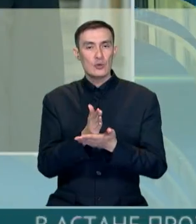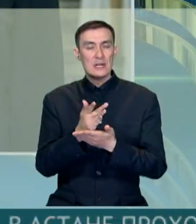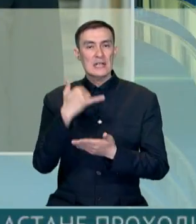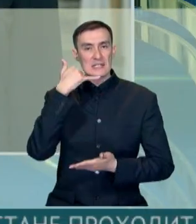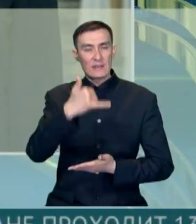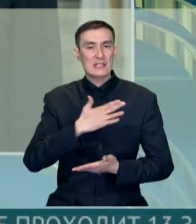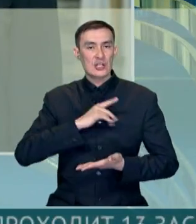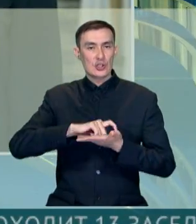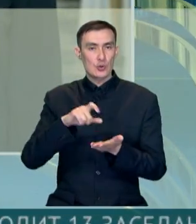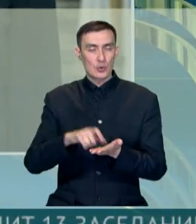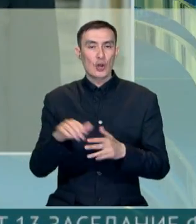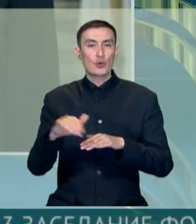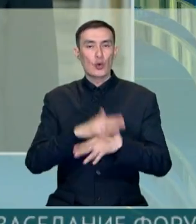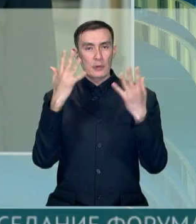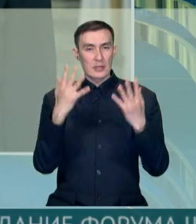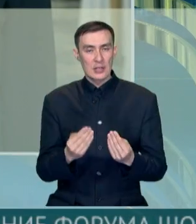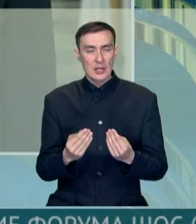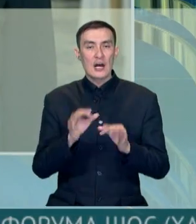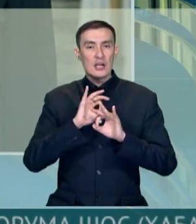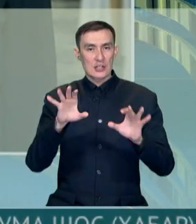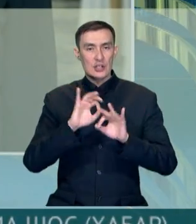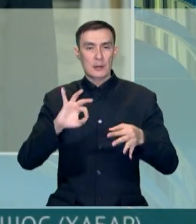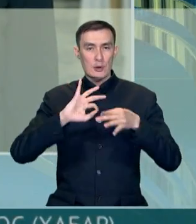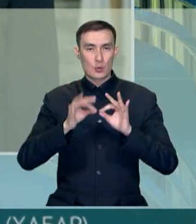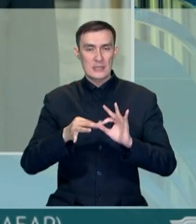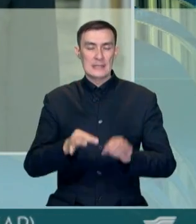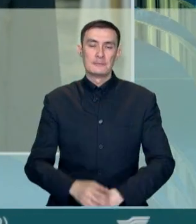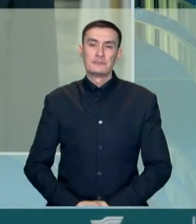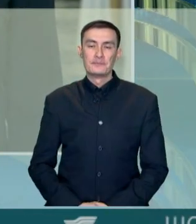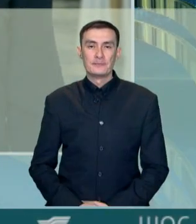со студией. Камила, добрый день. Ждем от вас подробности.